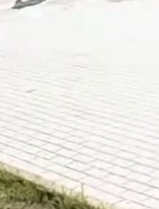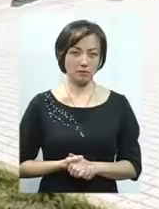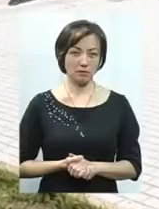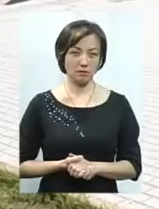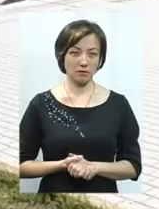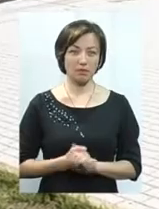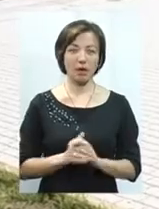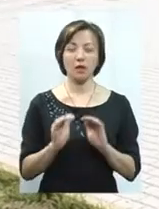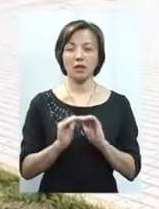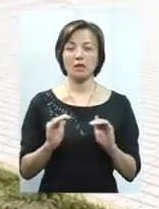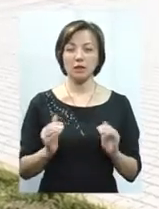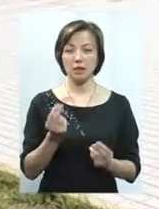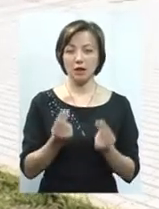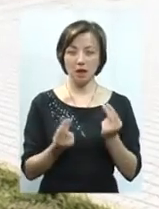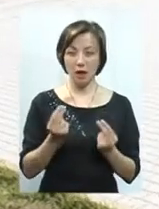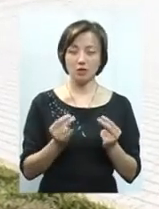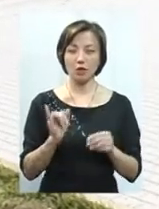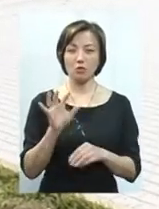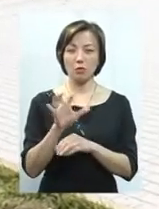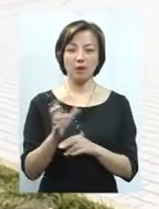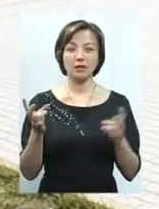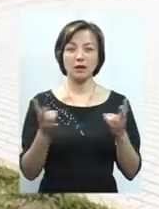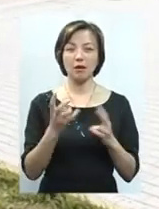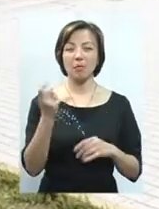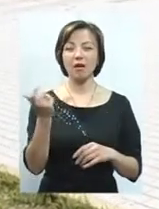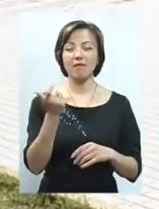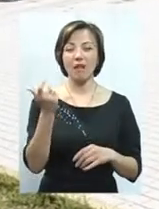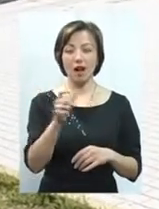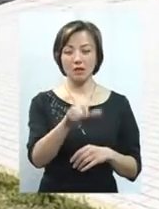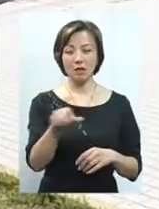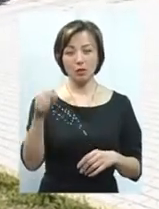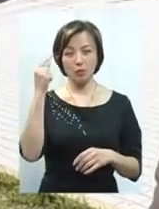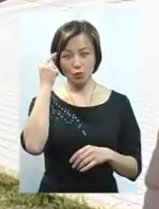Діти граються і собаки, то це треба власникам думати,